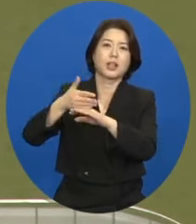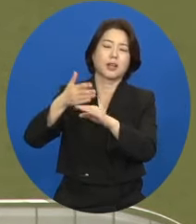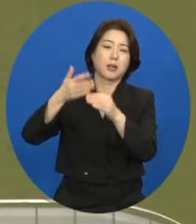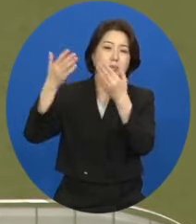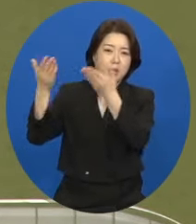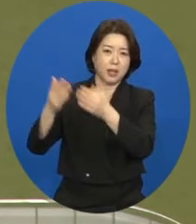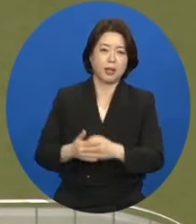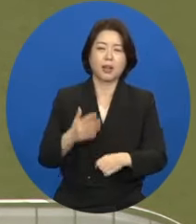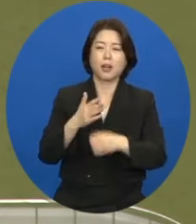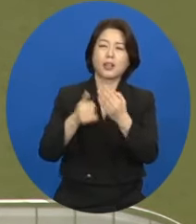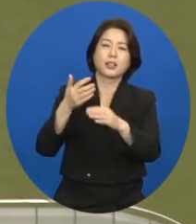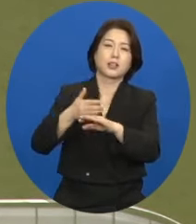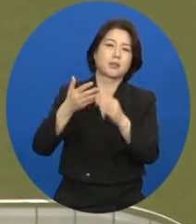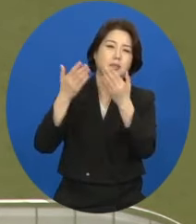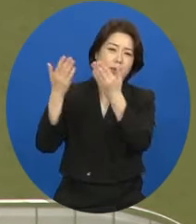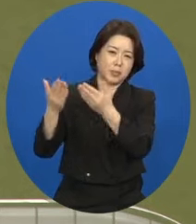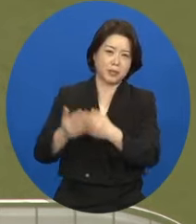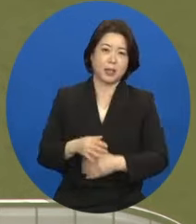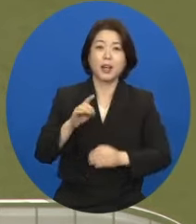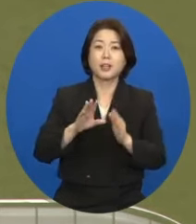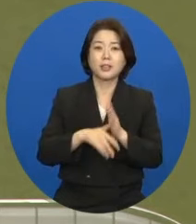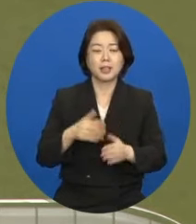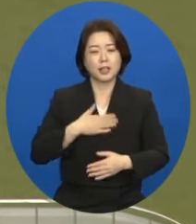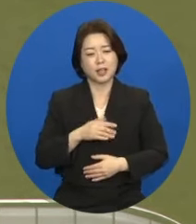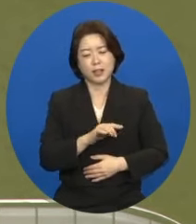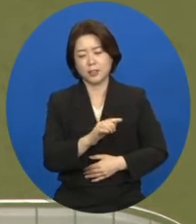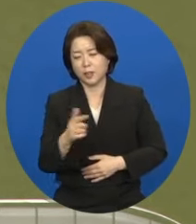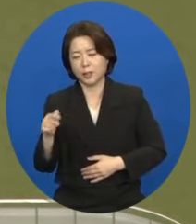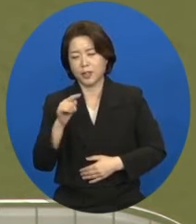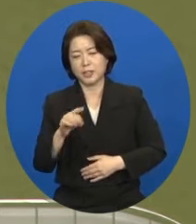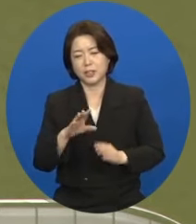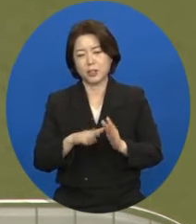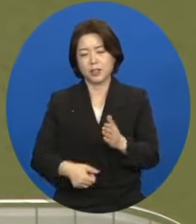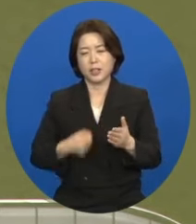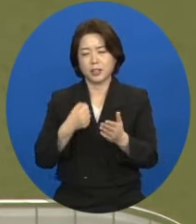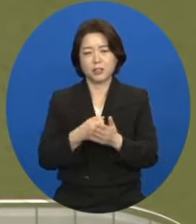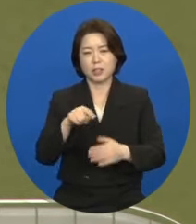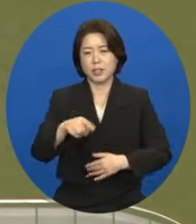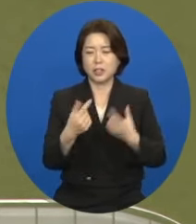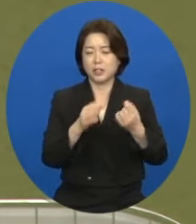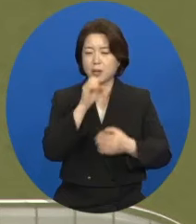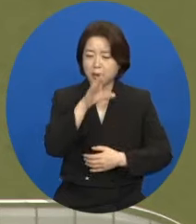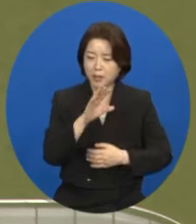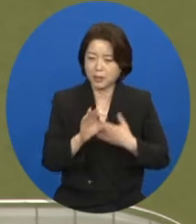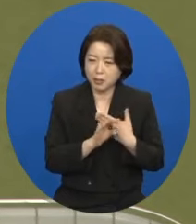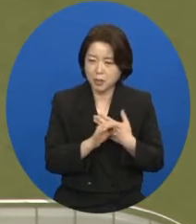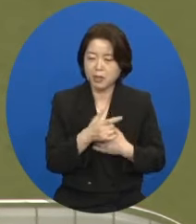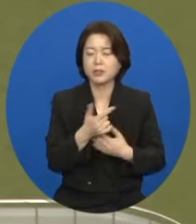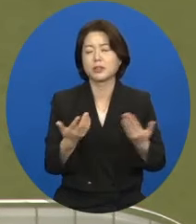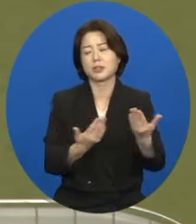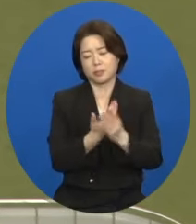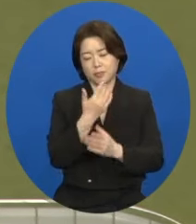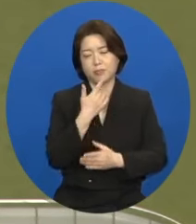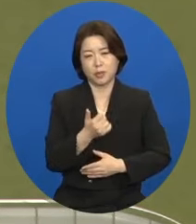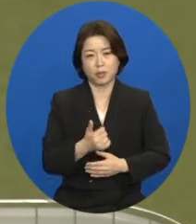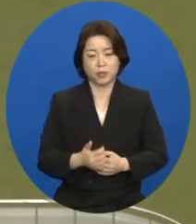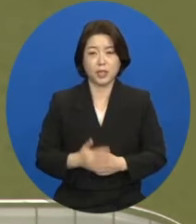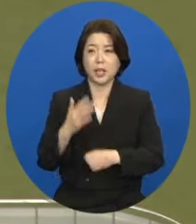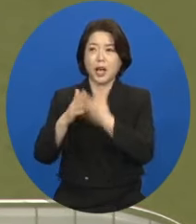하나님 감사합니다. 그때 내가 이런 저런 때에 이런 결정을 내리고 이런 말을 했더라면 정말 큰일 날 뻔했는데